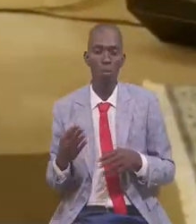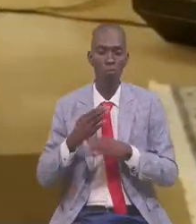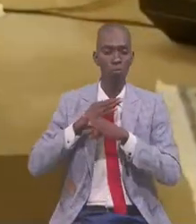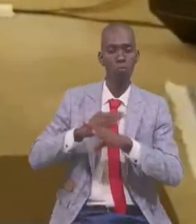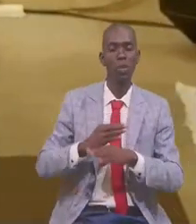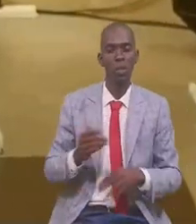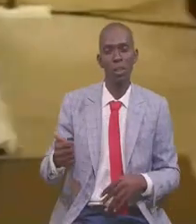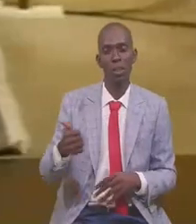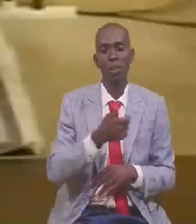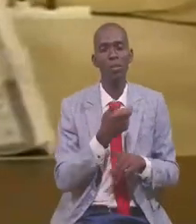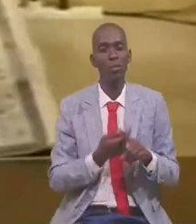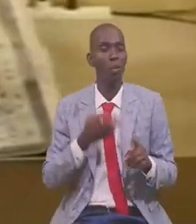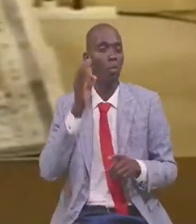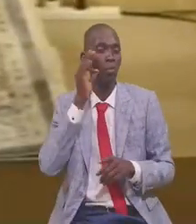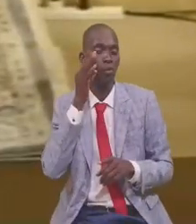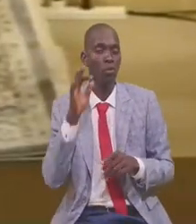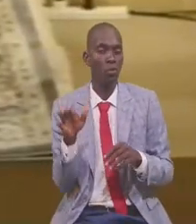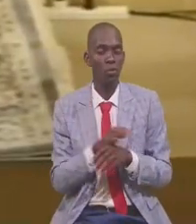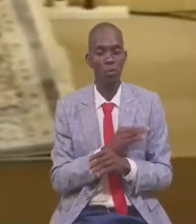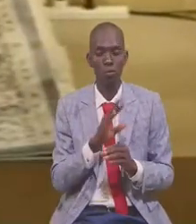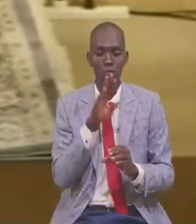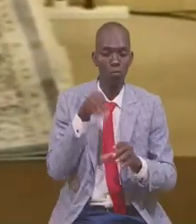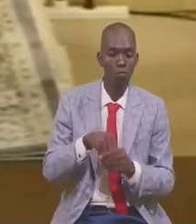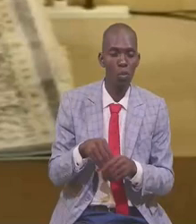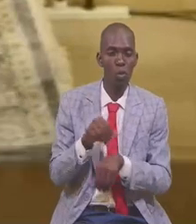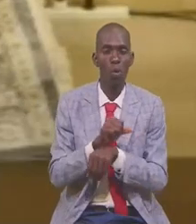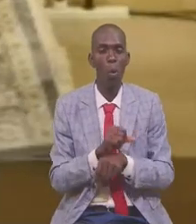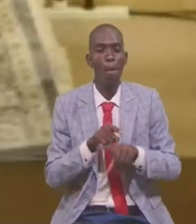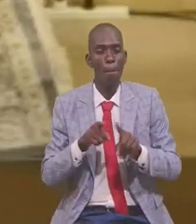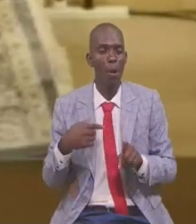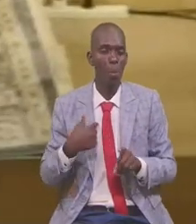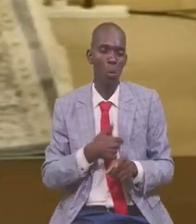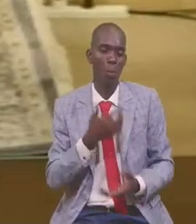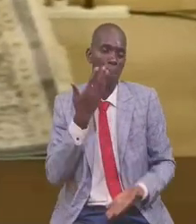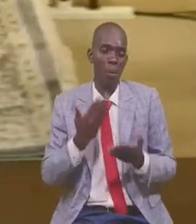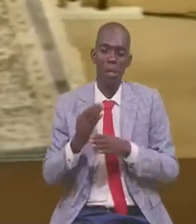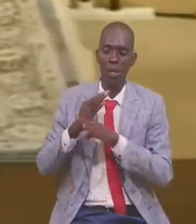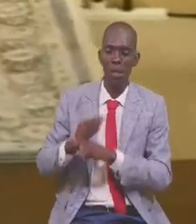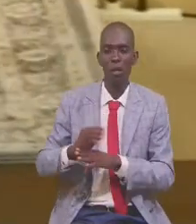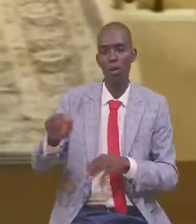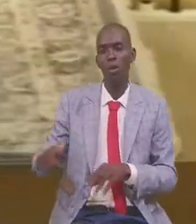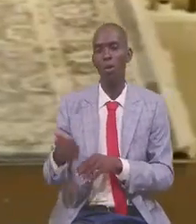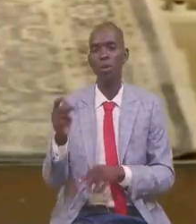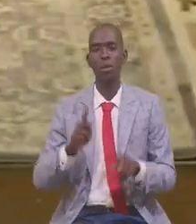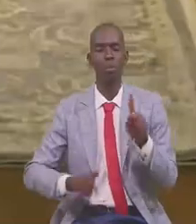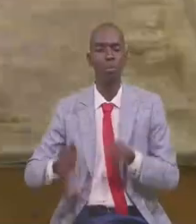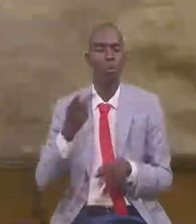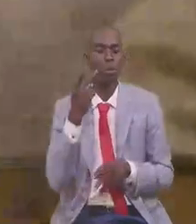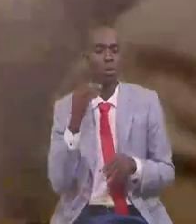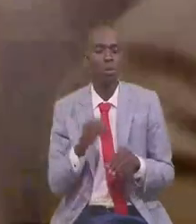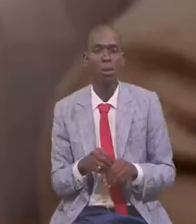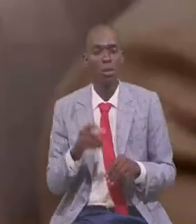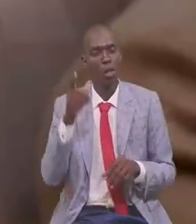séparons des engagements futurs, des enroulements futurs, mais nous pouvons bloquer d'autres. En Luc